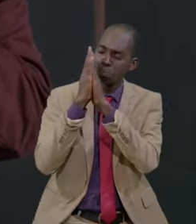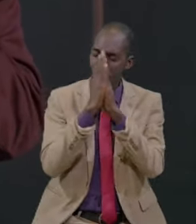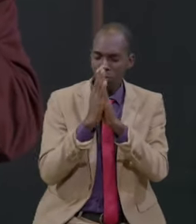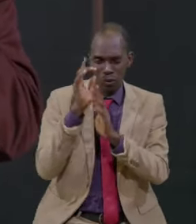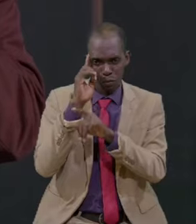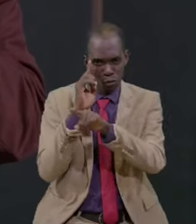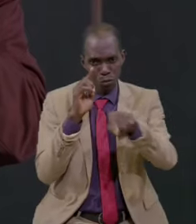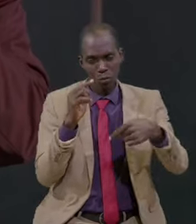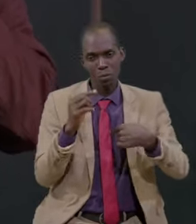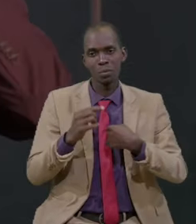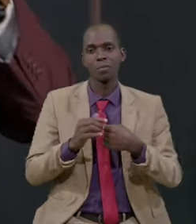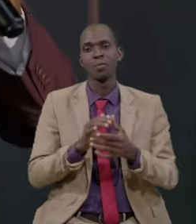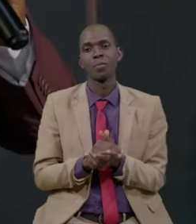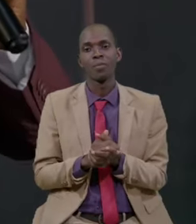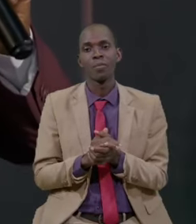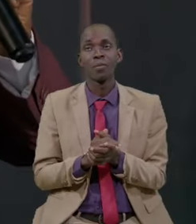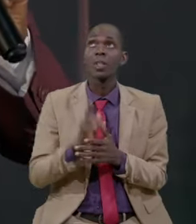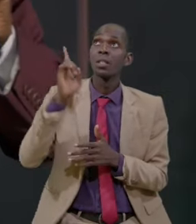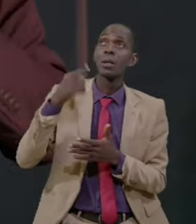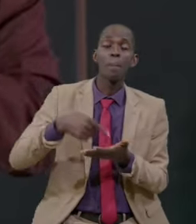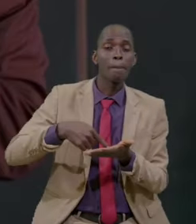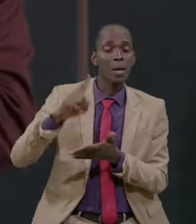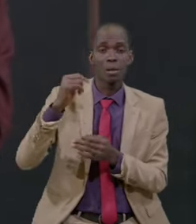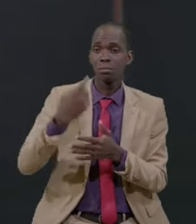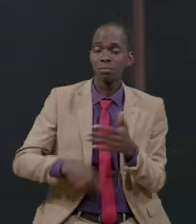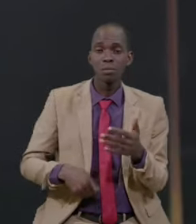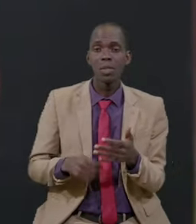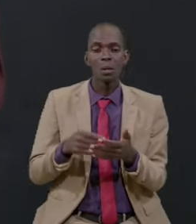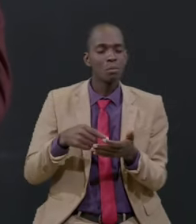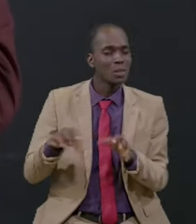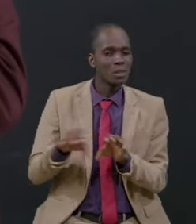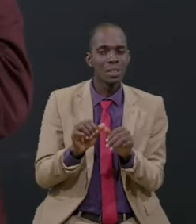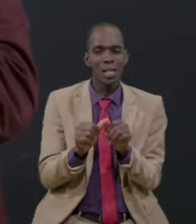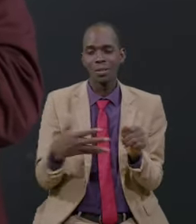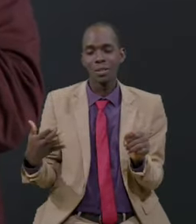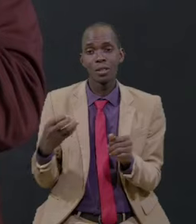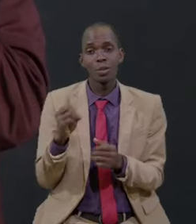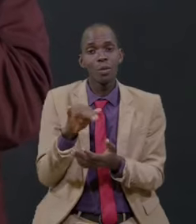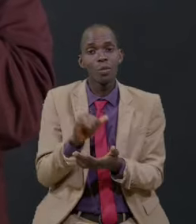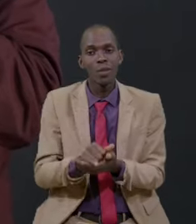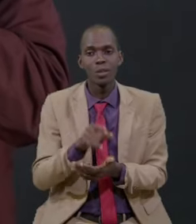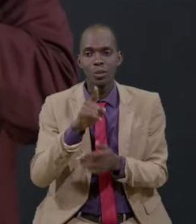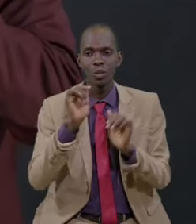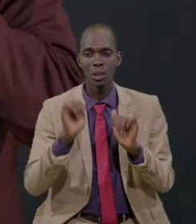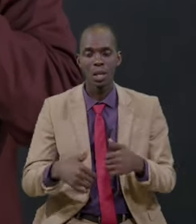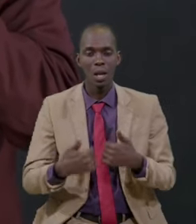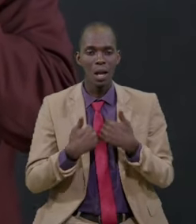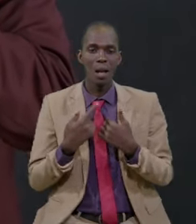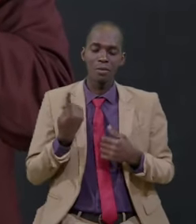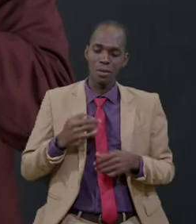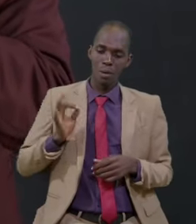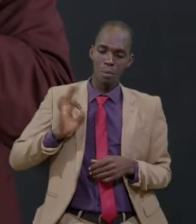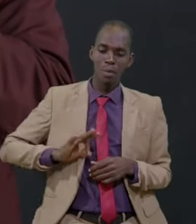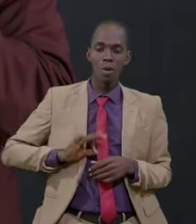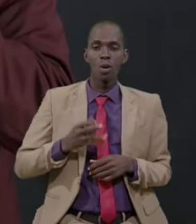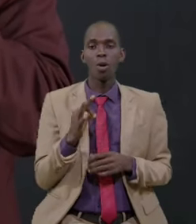Il a payé le prix. Il a tout fait pour que tu aies les profits de ce qu'il a fait. Et